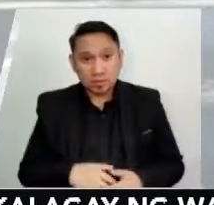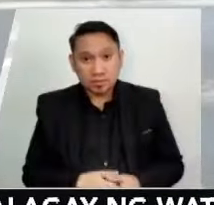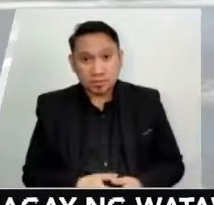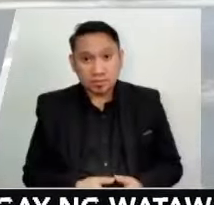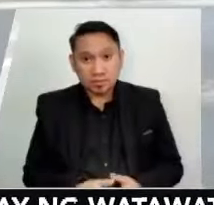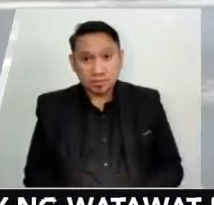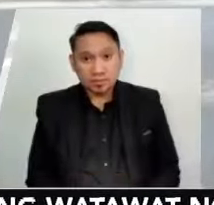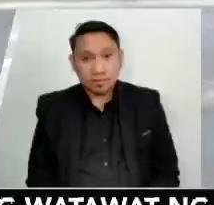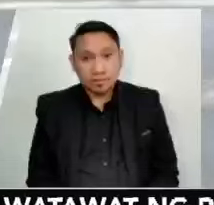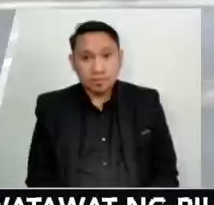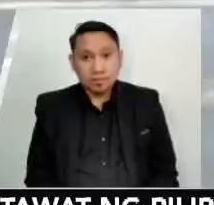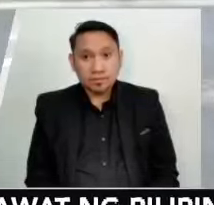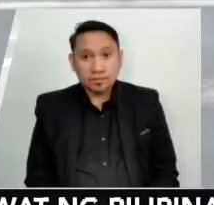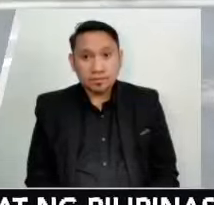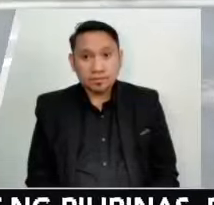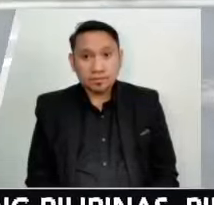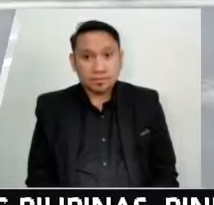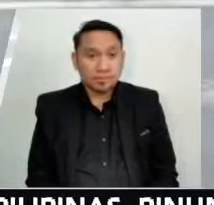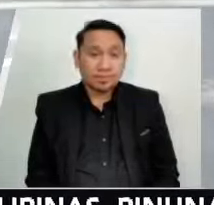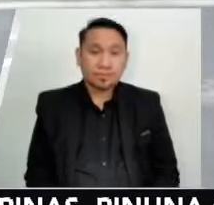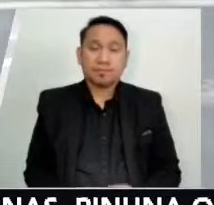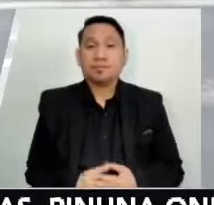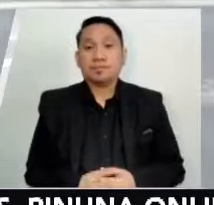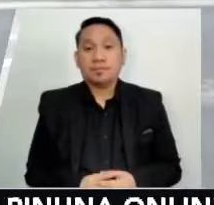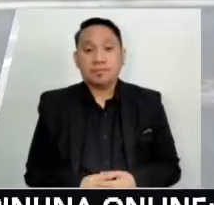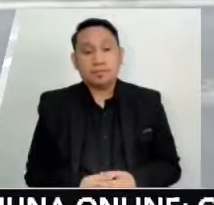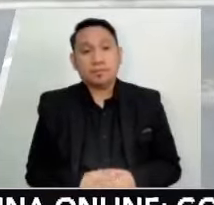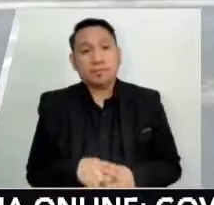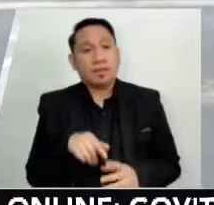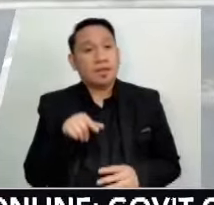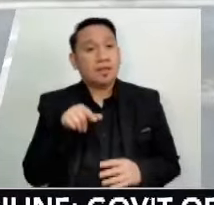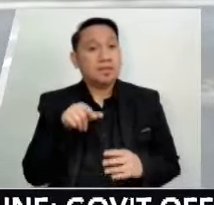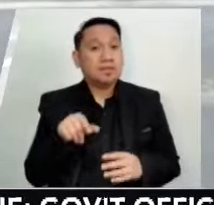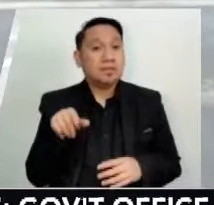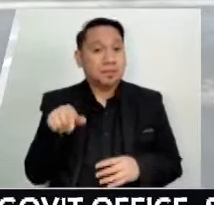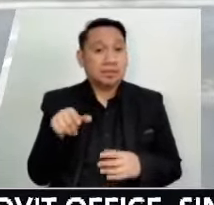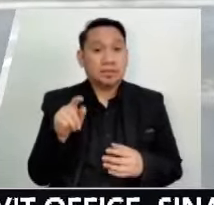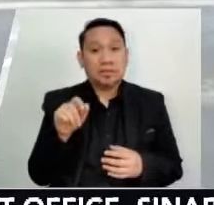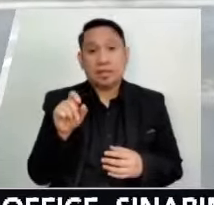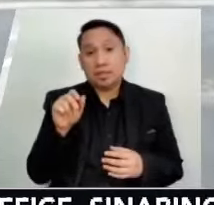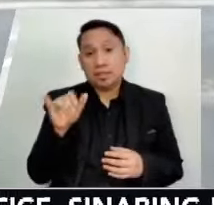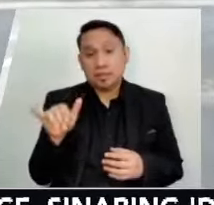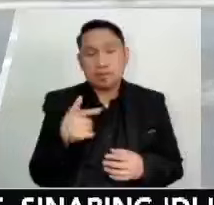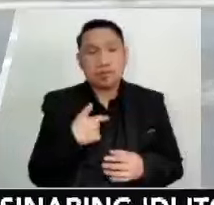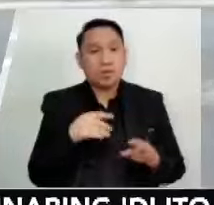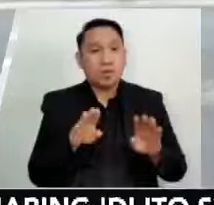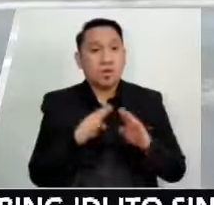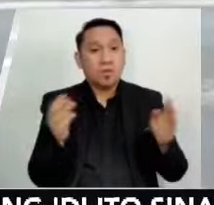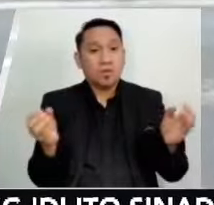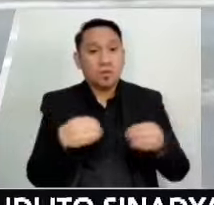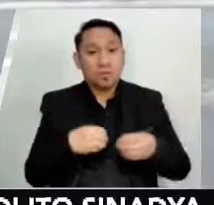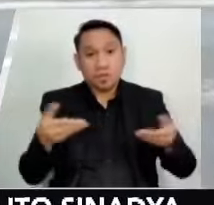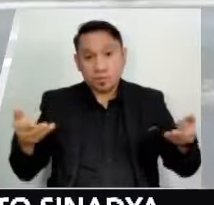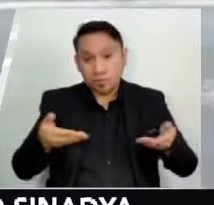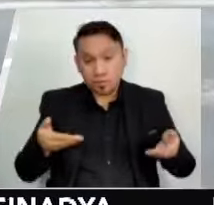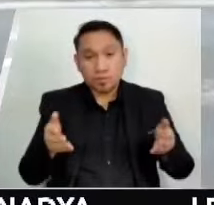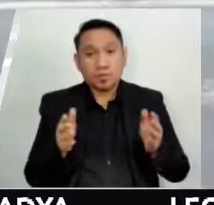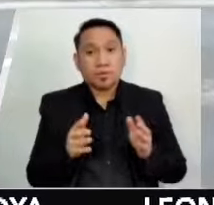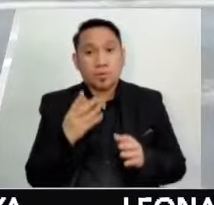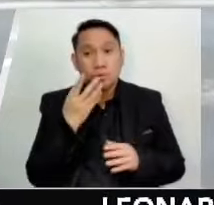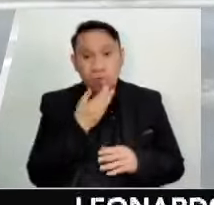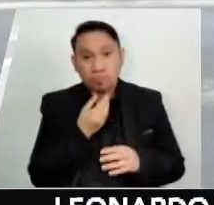tag-ulan Mar ayon sa talay city health office nabukas ang kanilang opisina sa pagtanggap ng mga request sa pagsasagawa